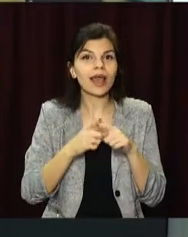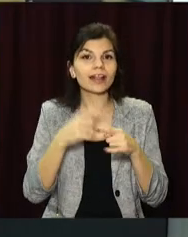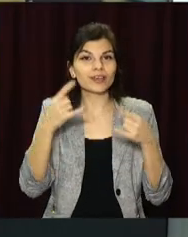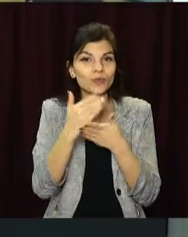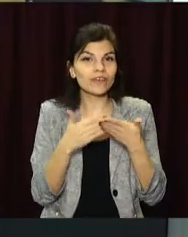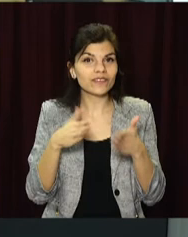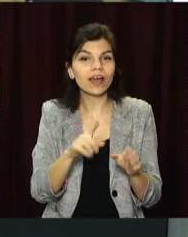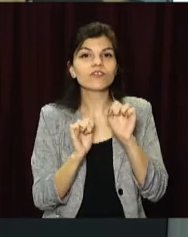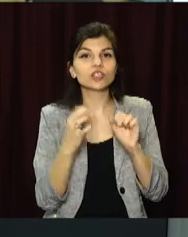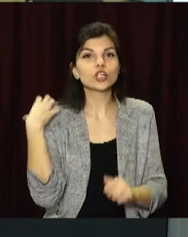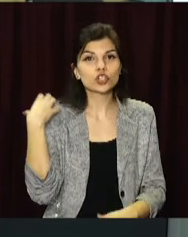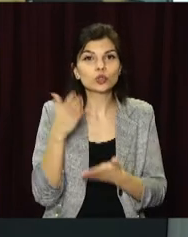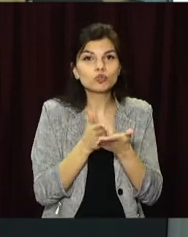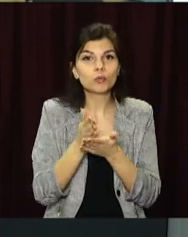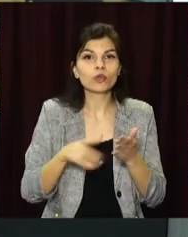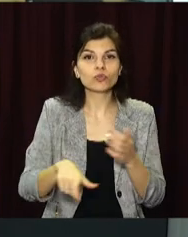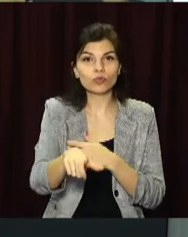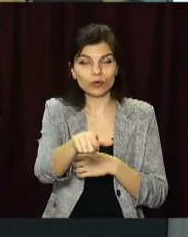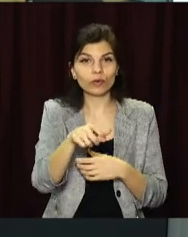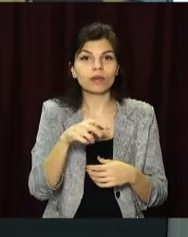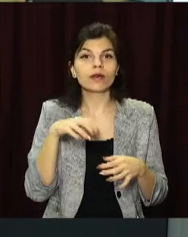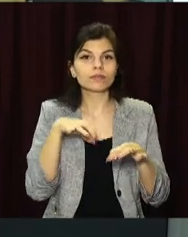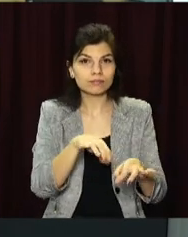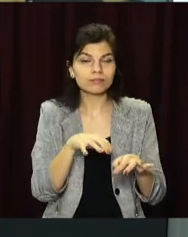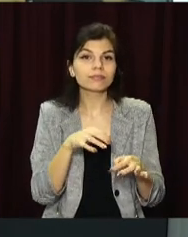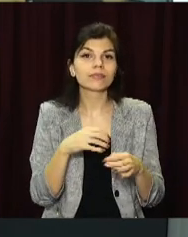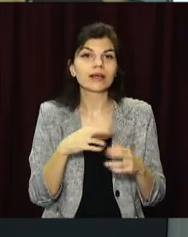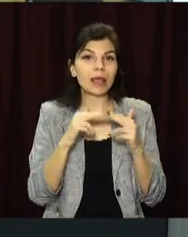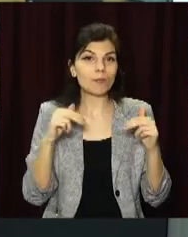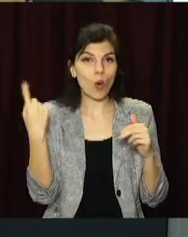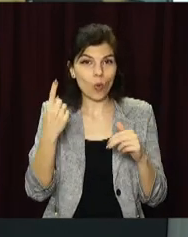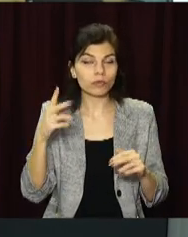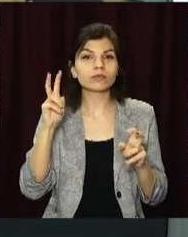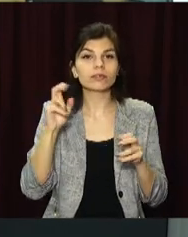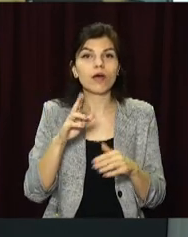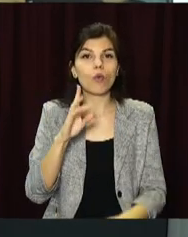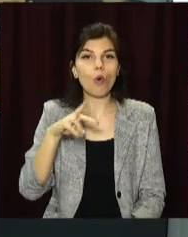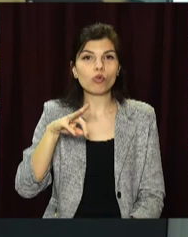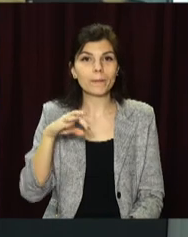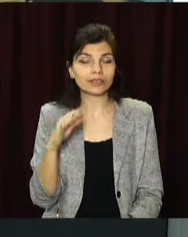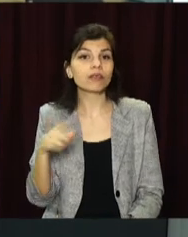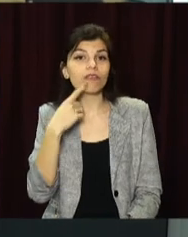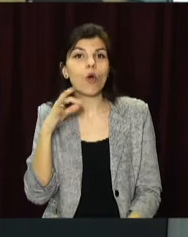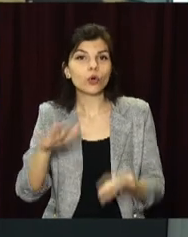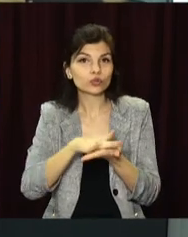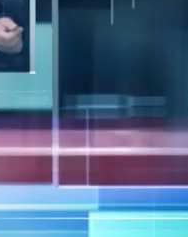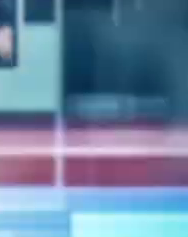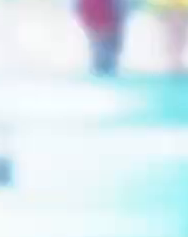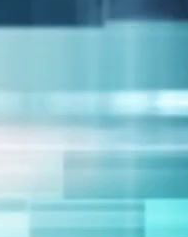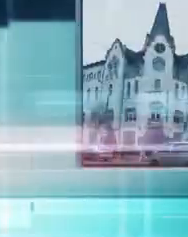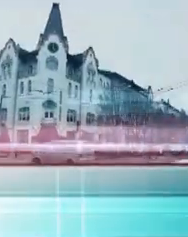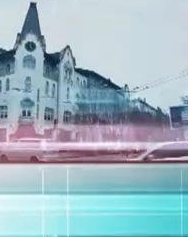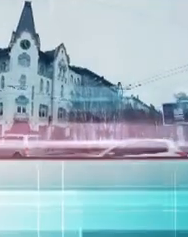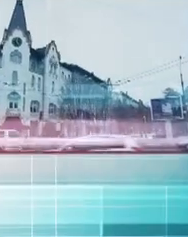відкритого був заступник начальника служби автомобільних доріг у Дніпропетровській області Олександр Коломійцев. Говорили про розчистку снігу на дорогах регіону.